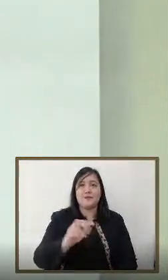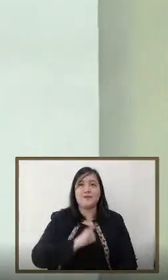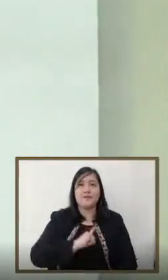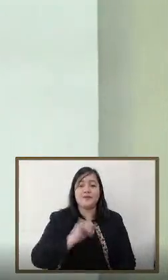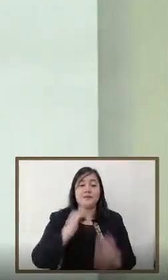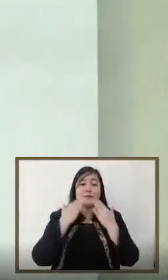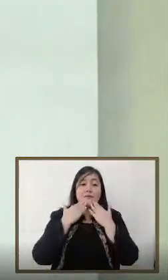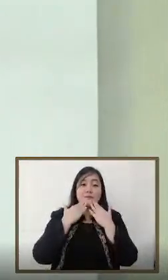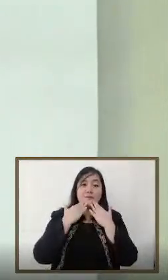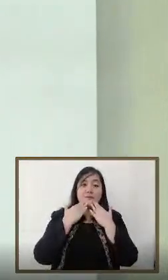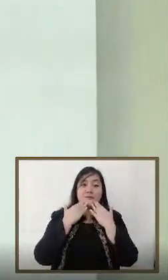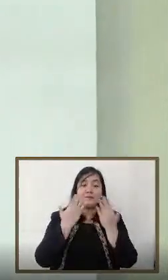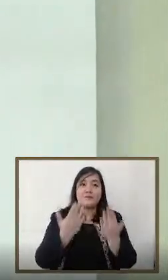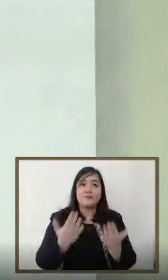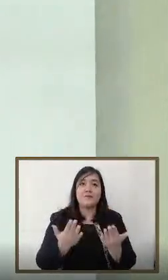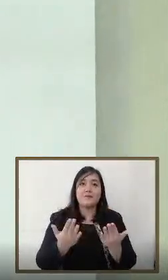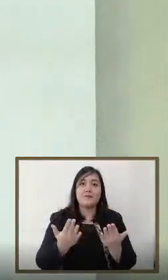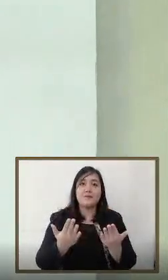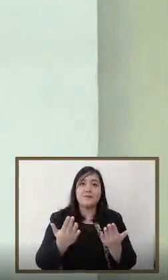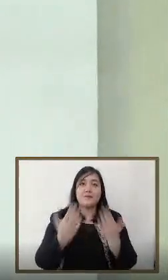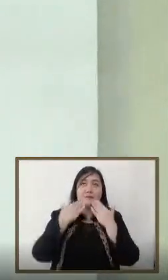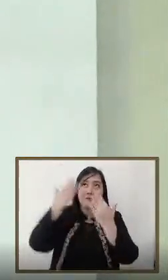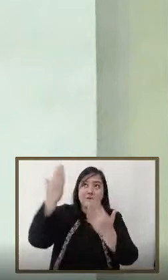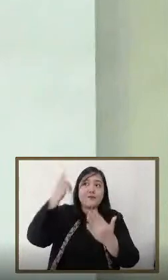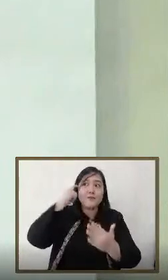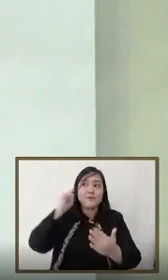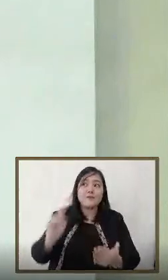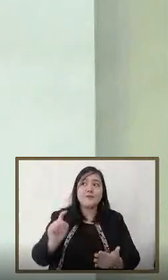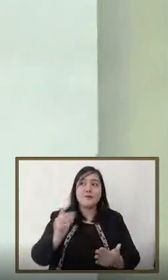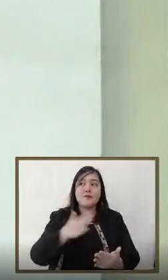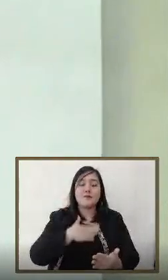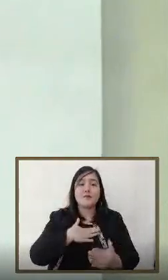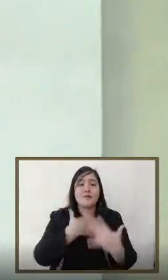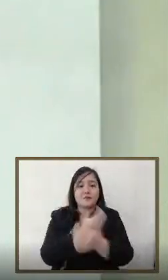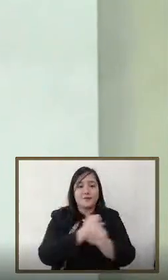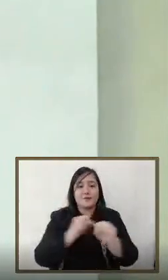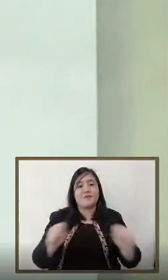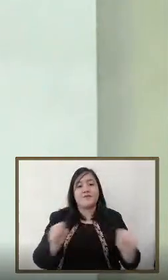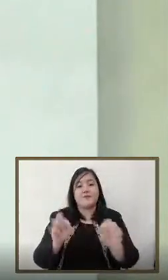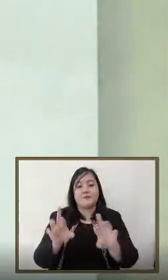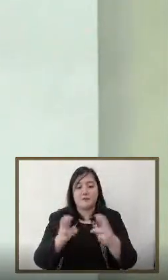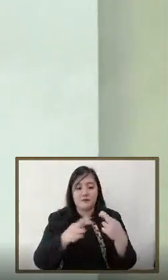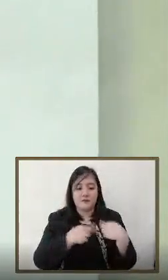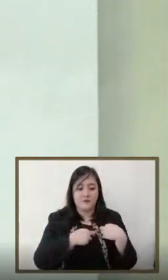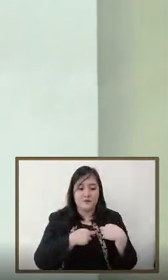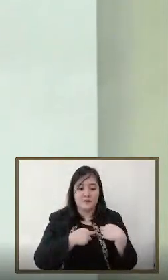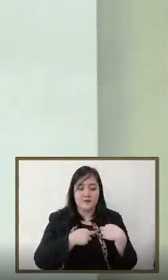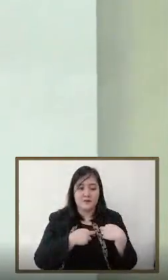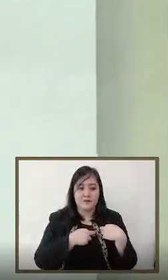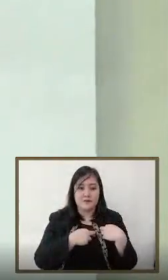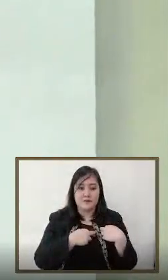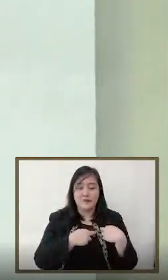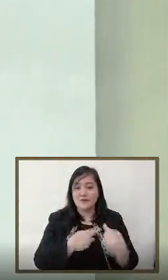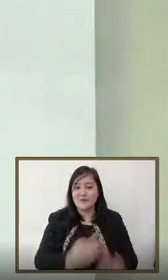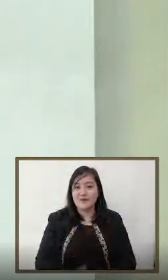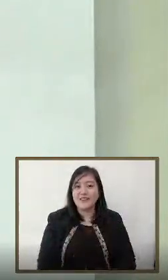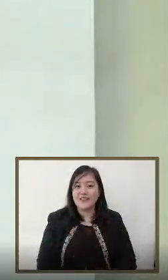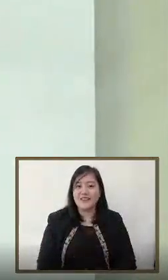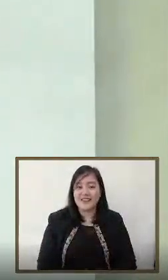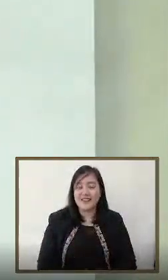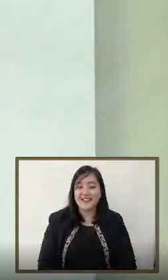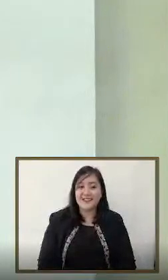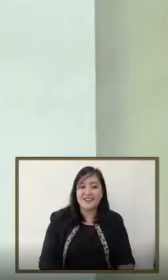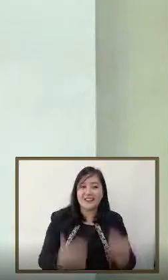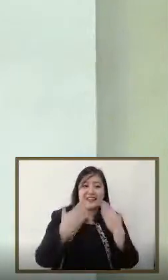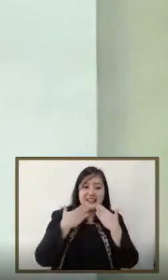ako na sa salvation ko po na natanggap. At Amen. Nagpapasalamat po ako na si Papa po ay